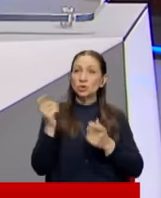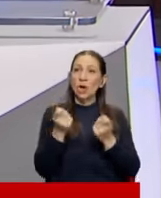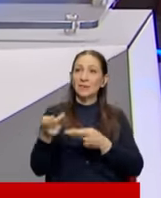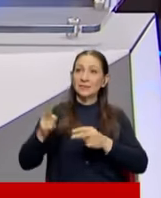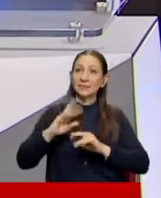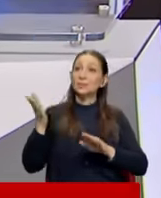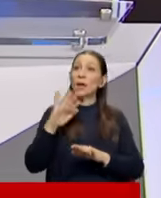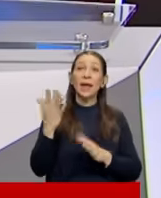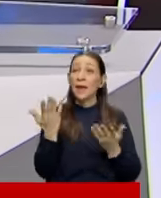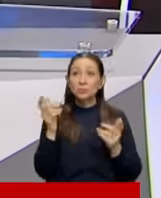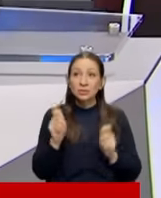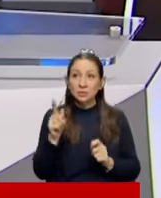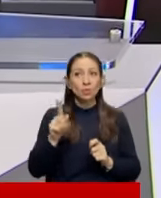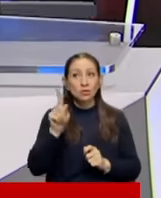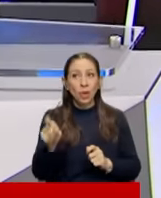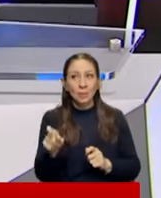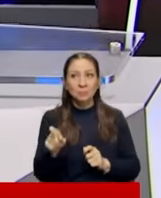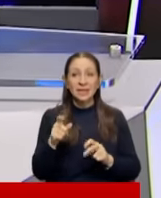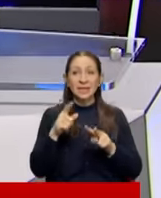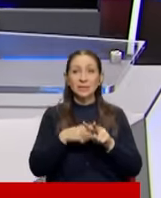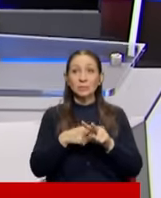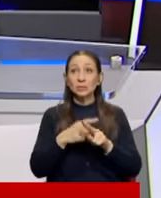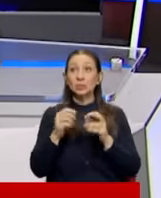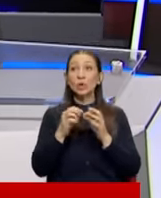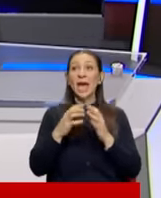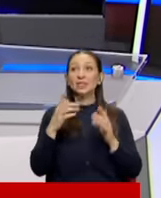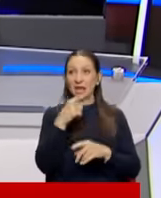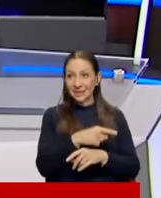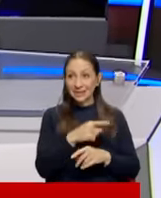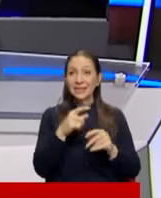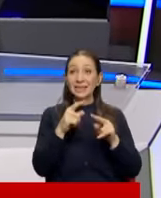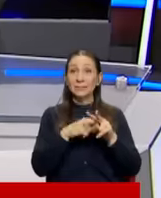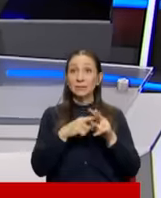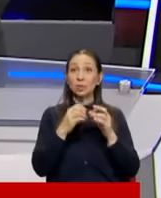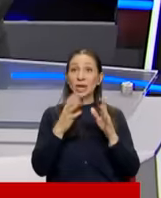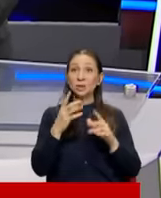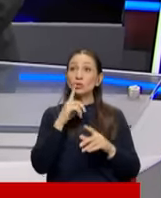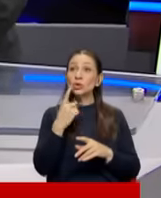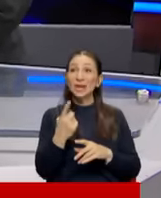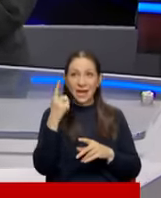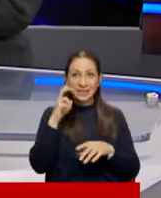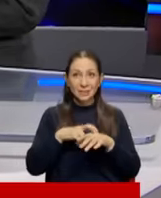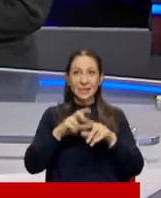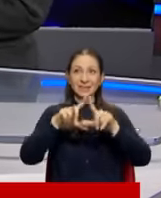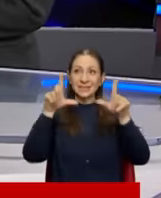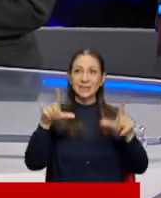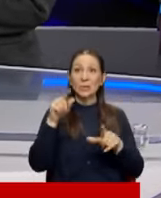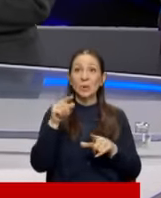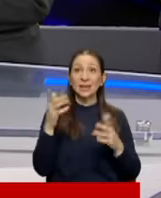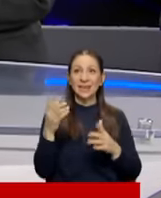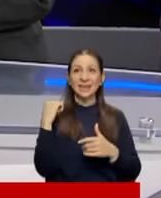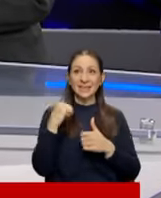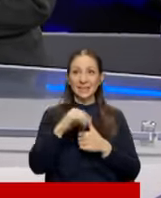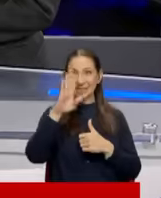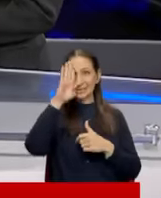devr aldıktan sonra E onu da soralım Yılmaz büyük Erşen Yılmaz büyükerşen'in sözlerini de bir hatırlayalım mı gelsin ekrana Bu arada